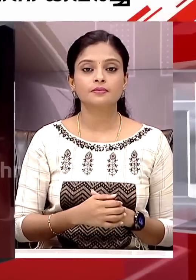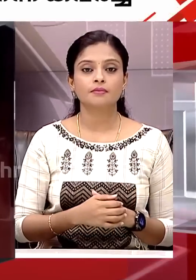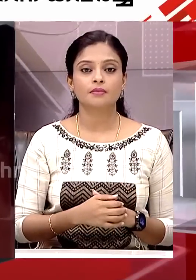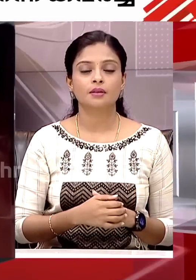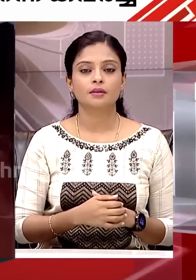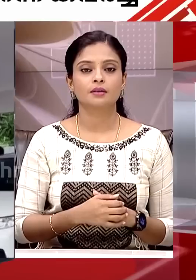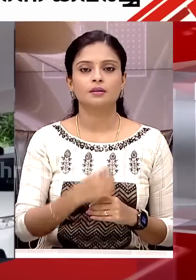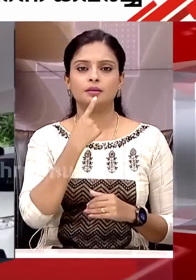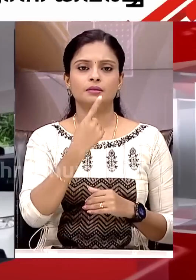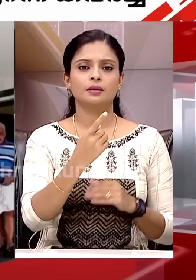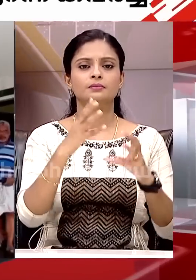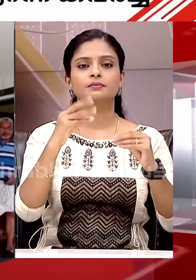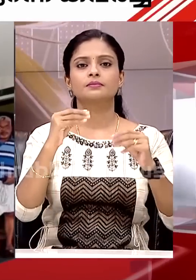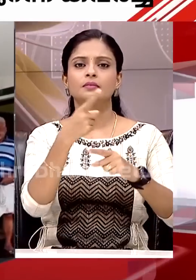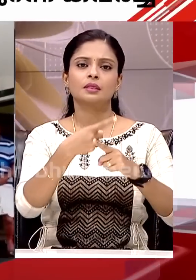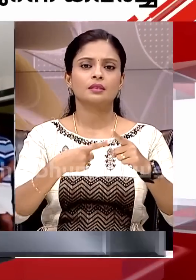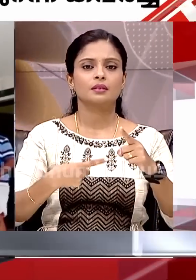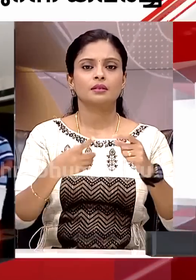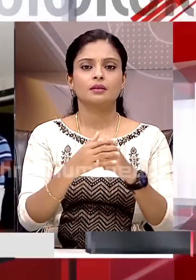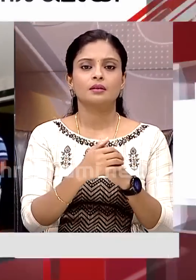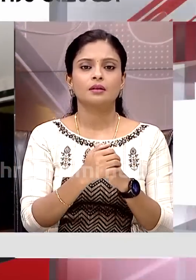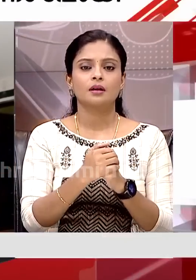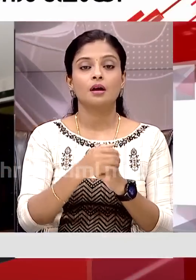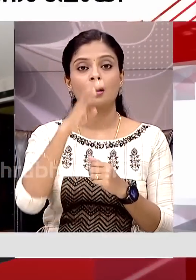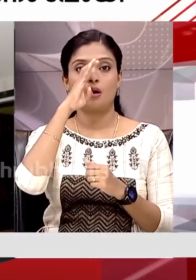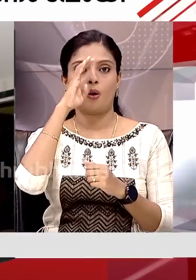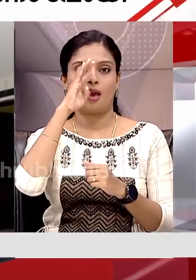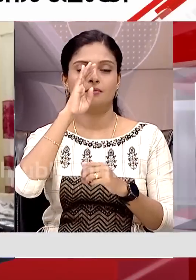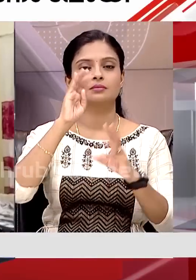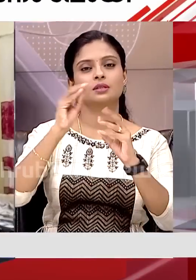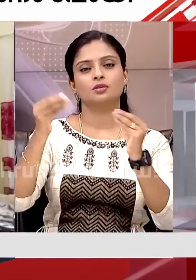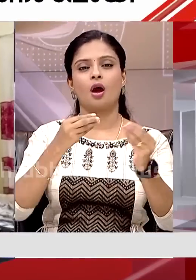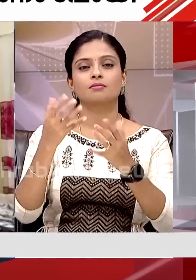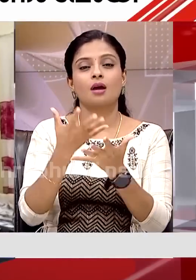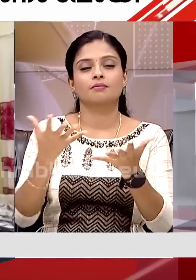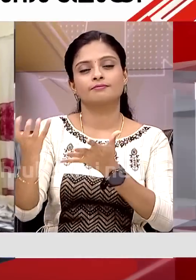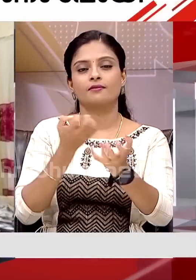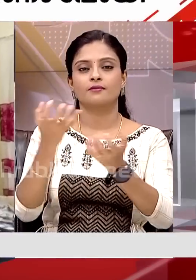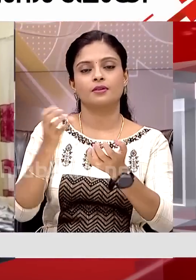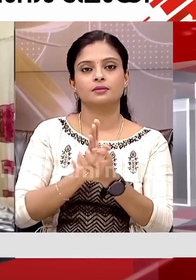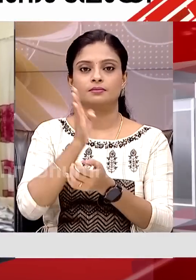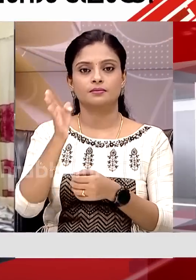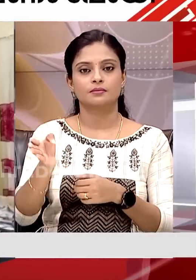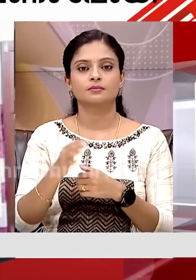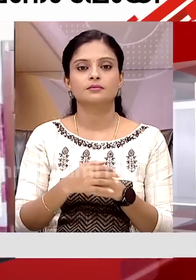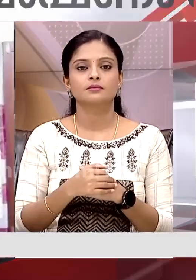ഇന്നലെ ഒരു 10:30 ഞങ്ങൾ കോട്ടയത്ത് ഷോപ്പിങ്ങിന് പോയതാ. പോയിട്ട്